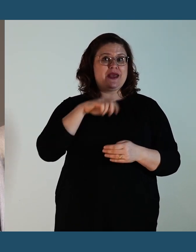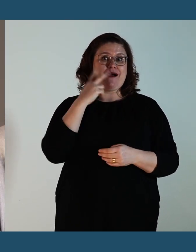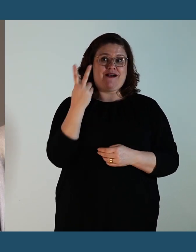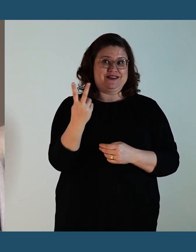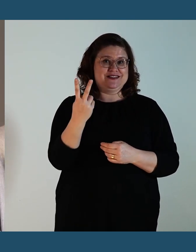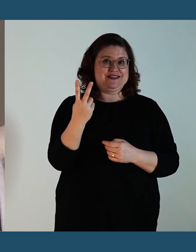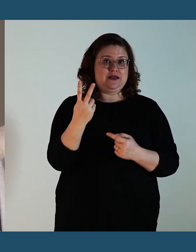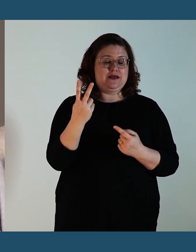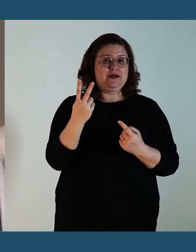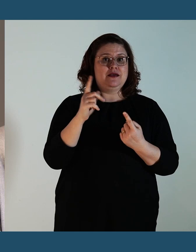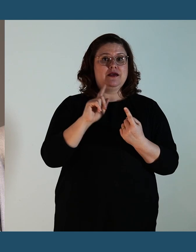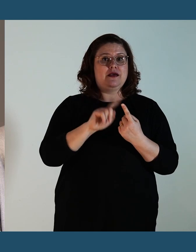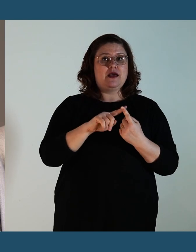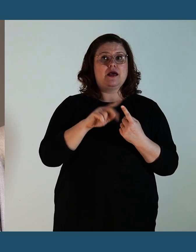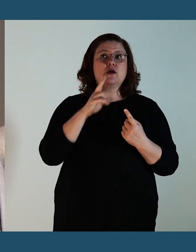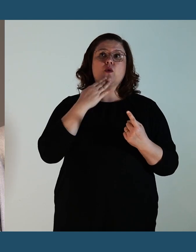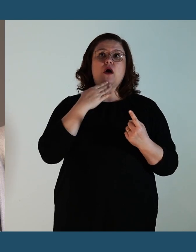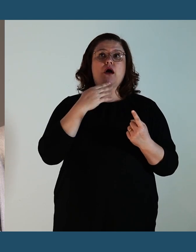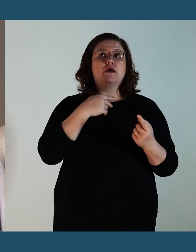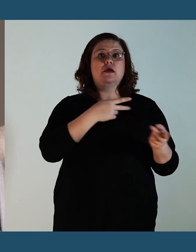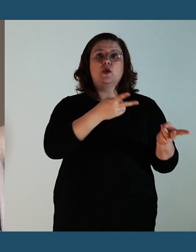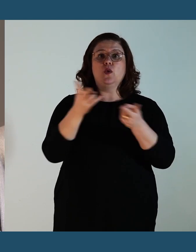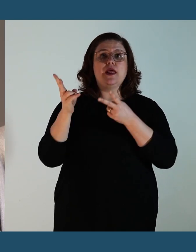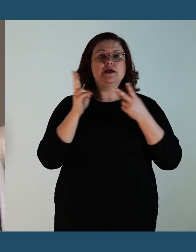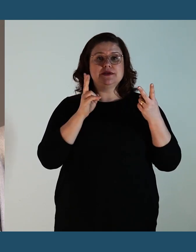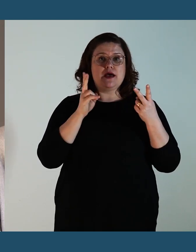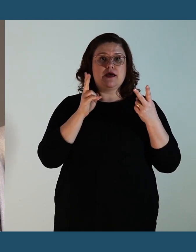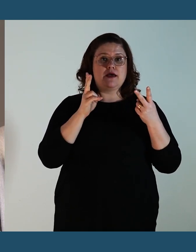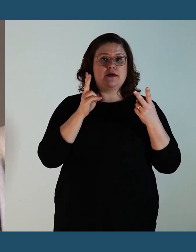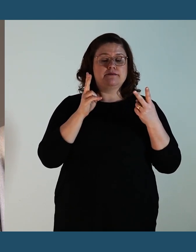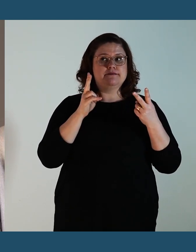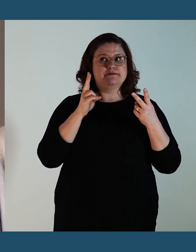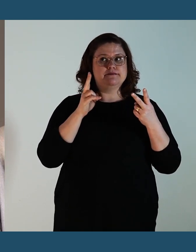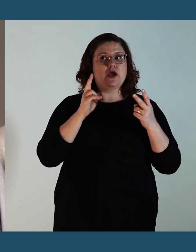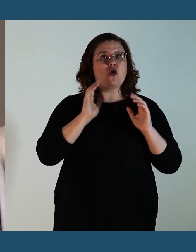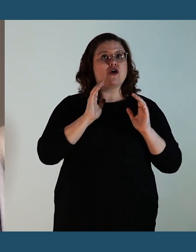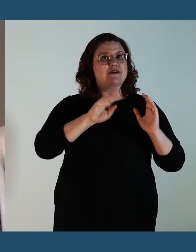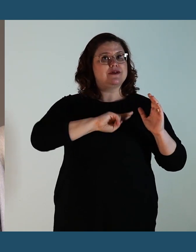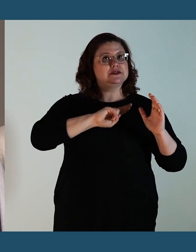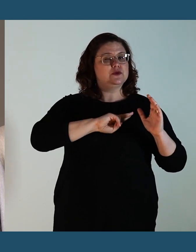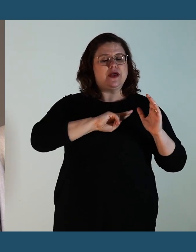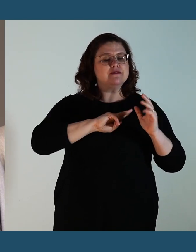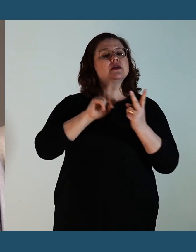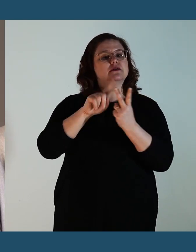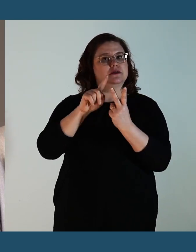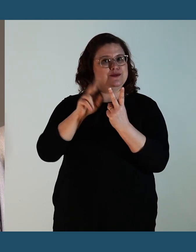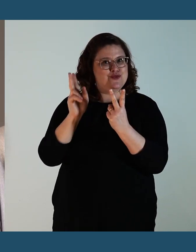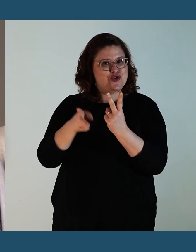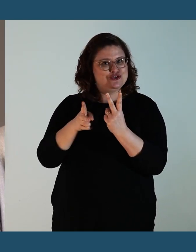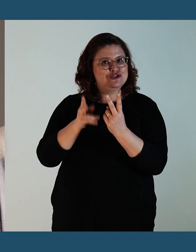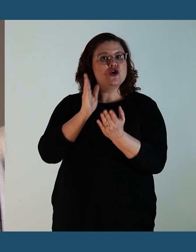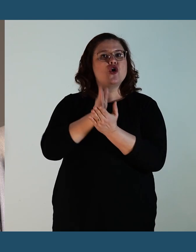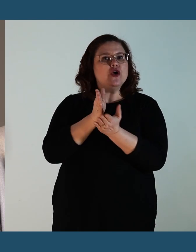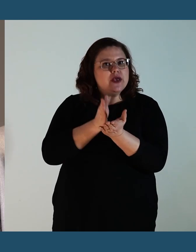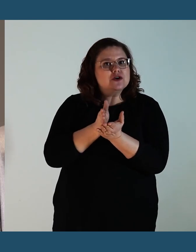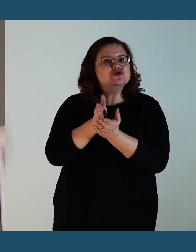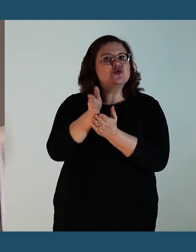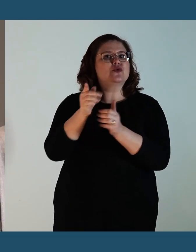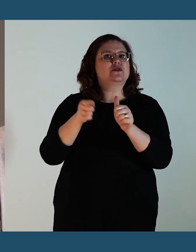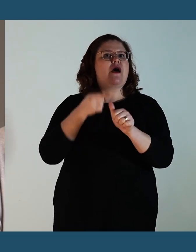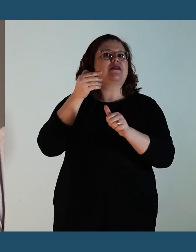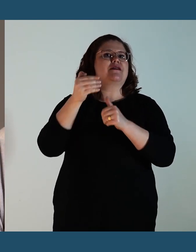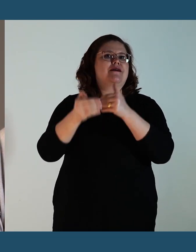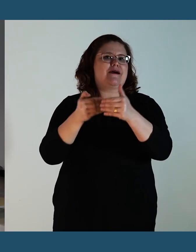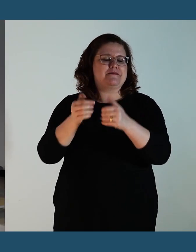eikä vaan se, jolla yleensä on se tässä ajattelussa se hoivavastuu. Että askel oikeaan suuntaan.